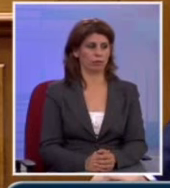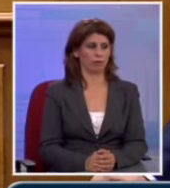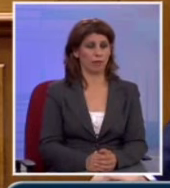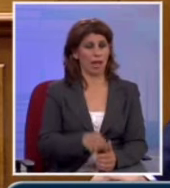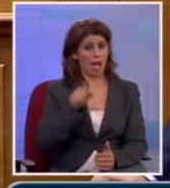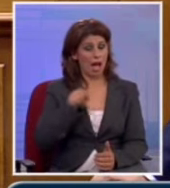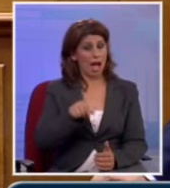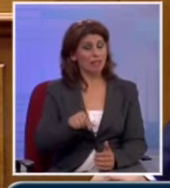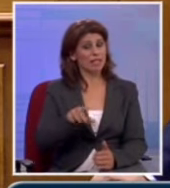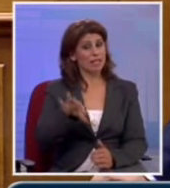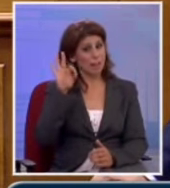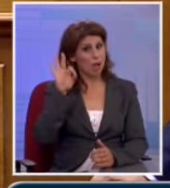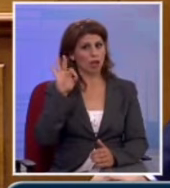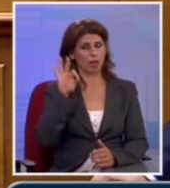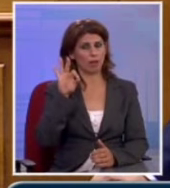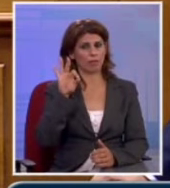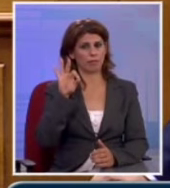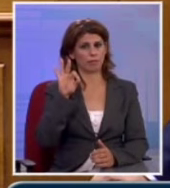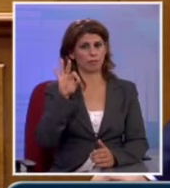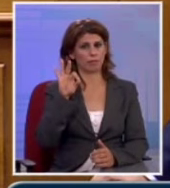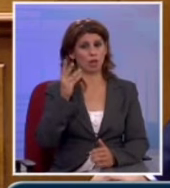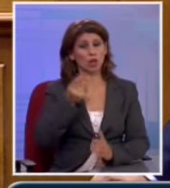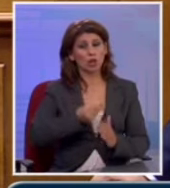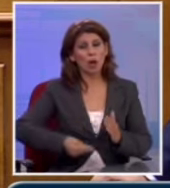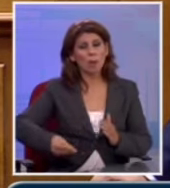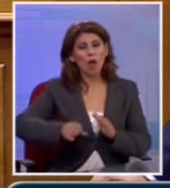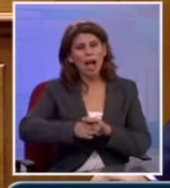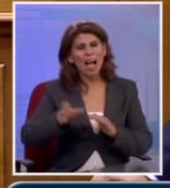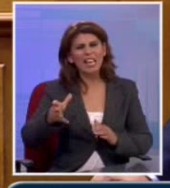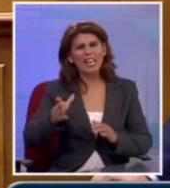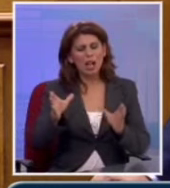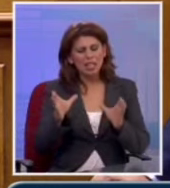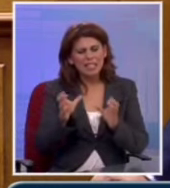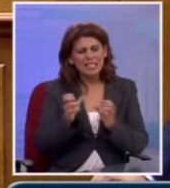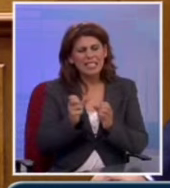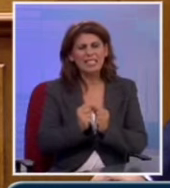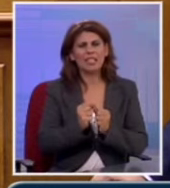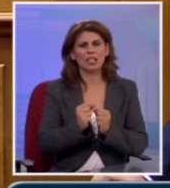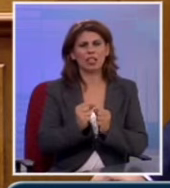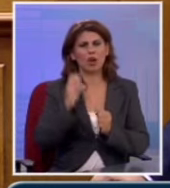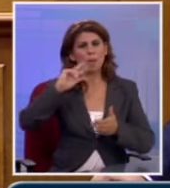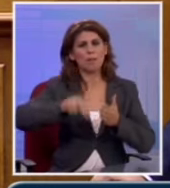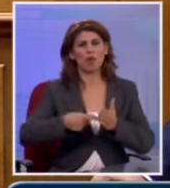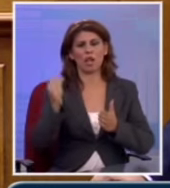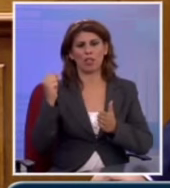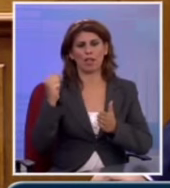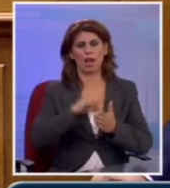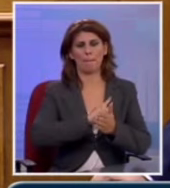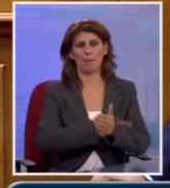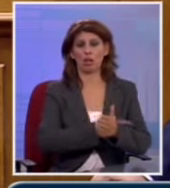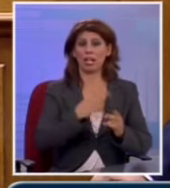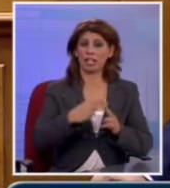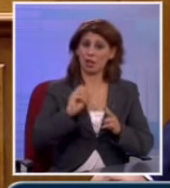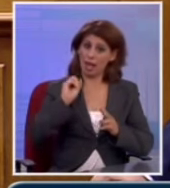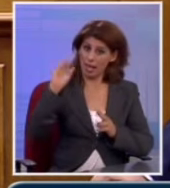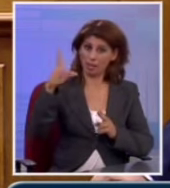Αυτή είναι η επιλογή των πιο ακραίων συντηρητικών και μνημονιακών δυνάμεων, κυρίως έξω από τη